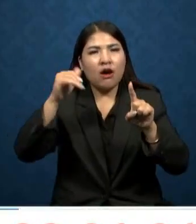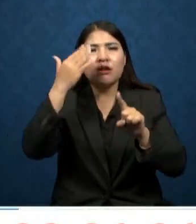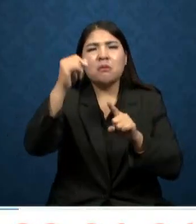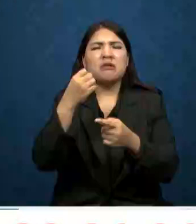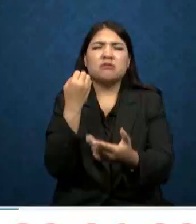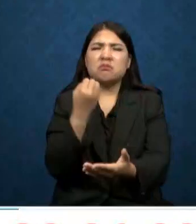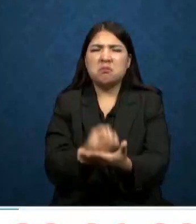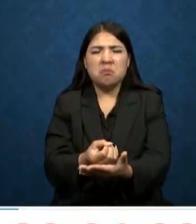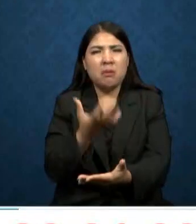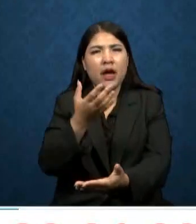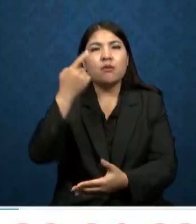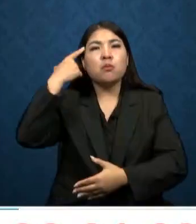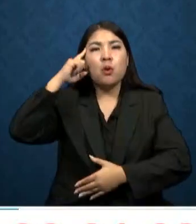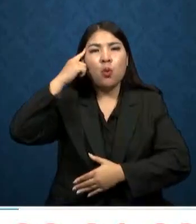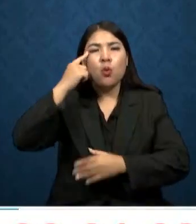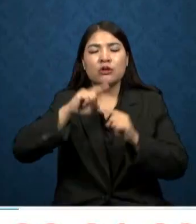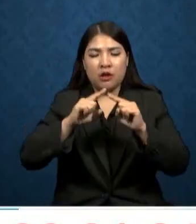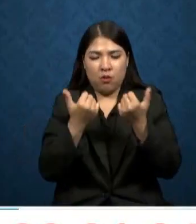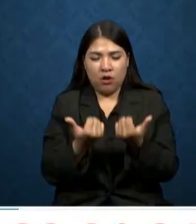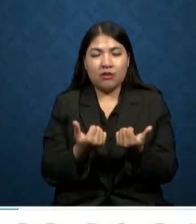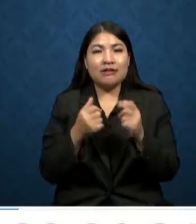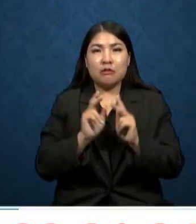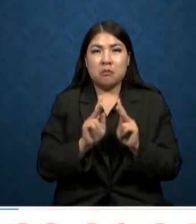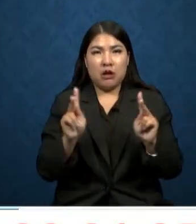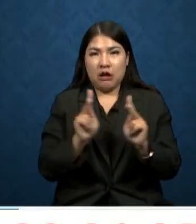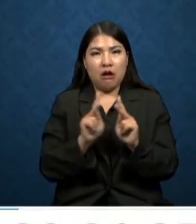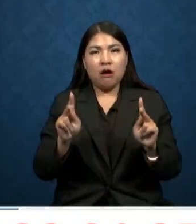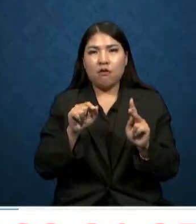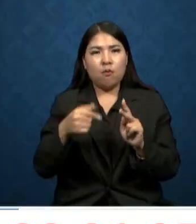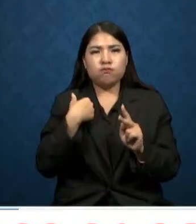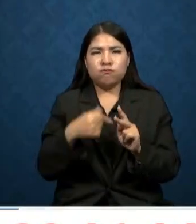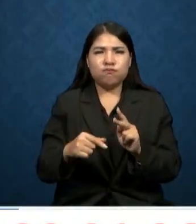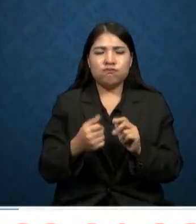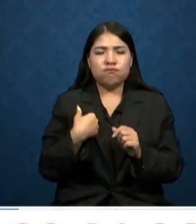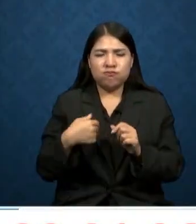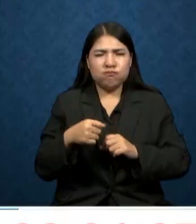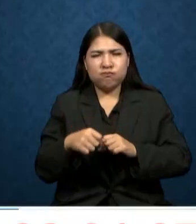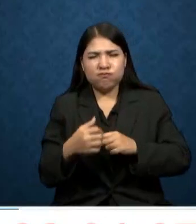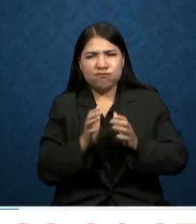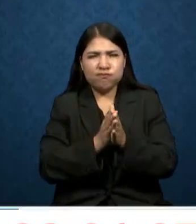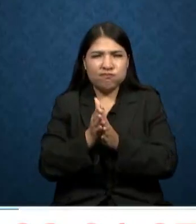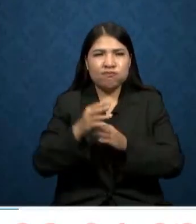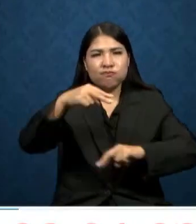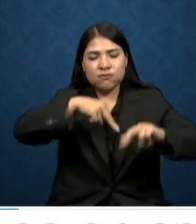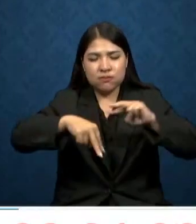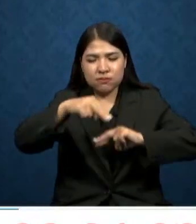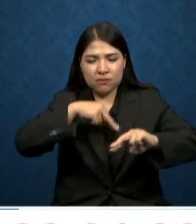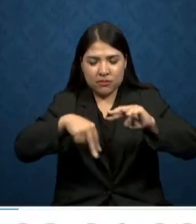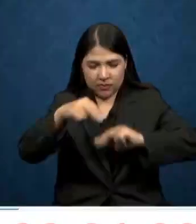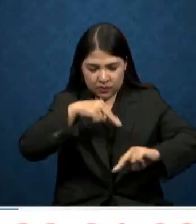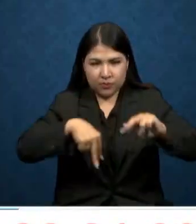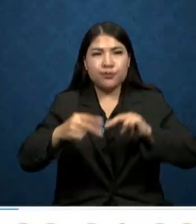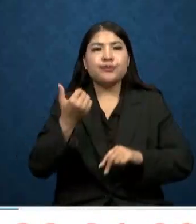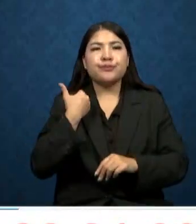ทางคณะกรรมาธิการเองก็ไม่ได้นิ่งนอนใจนะฮะได้มีการทำการศึกษาในเรื่องนี้ด้วยนะ